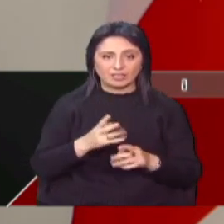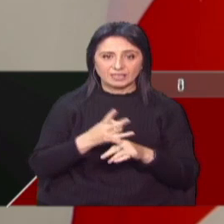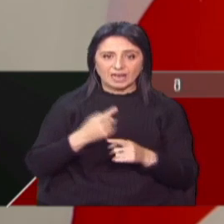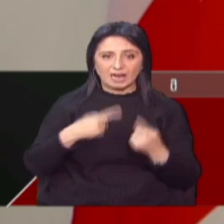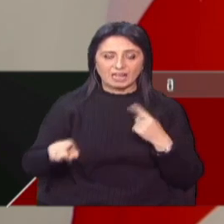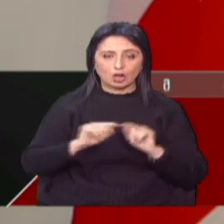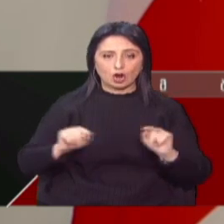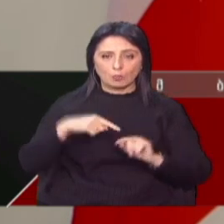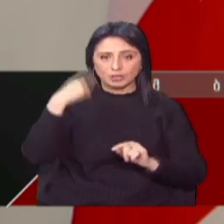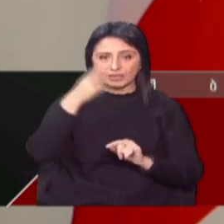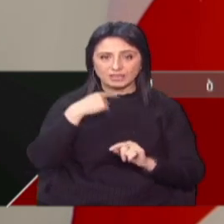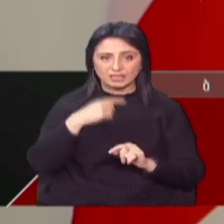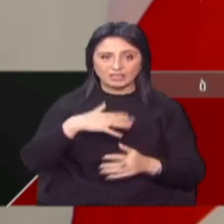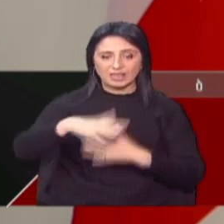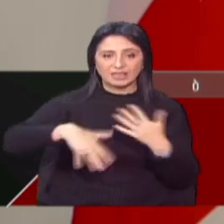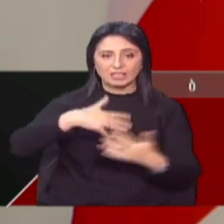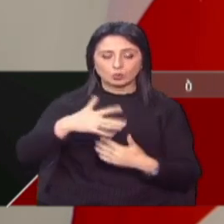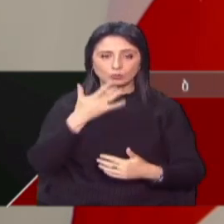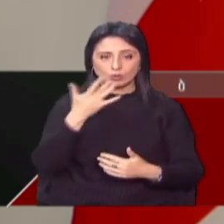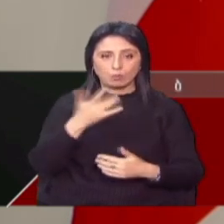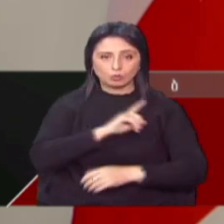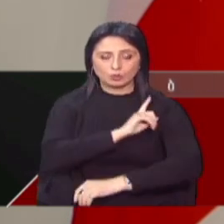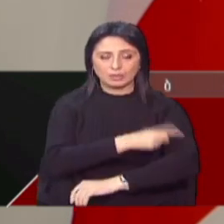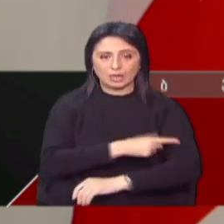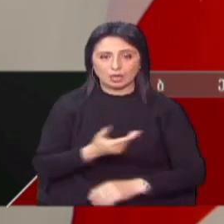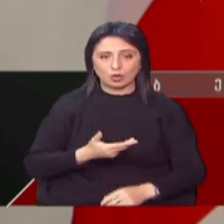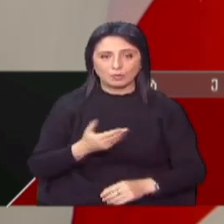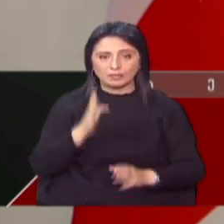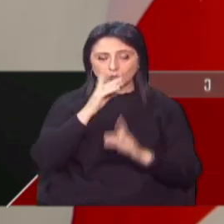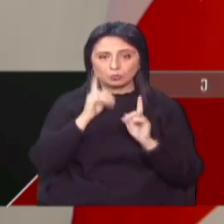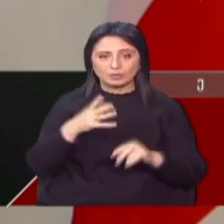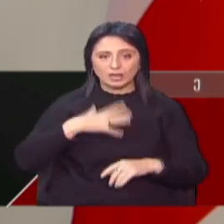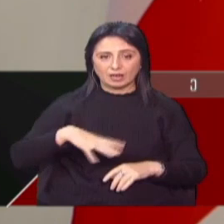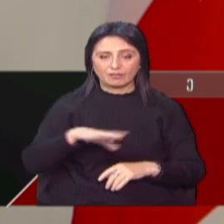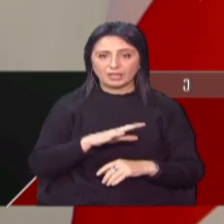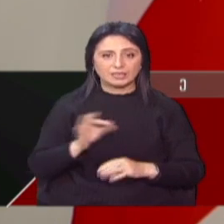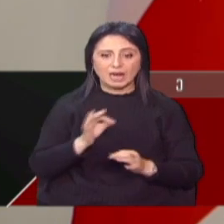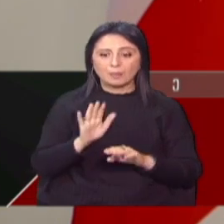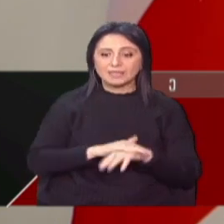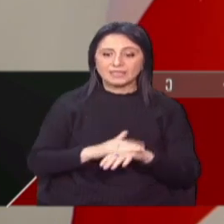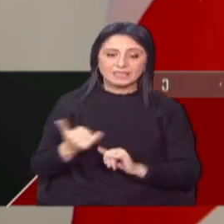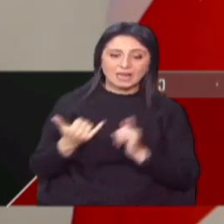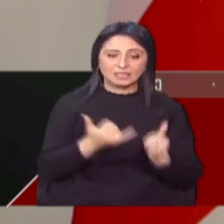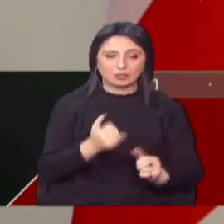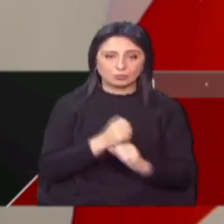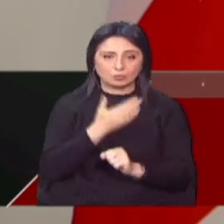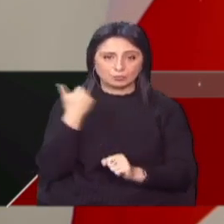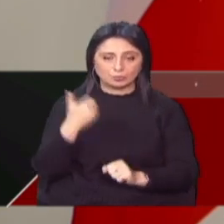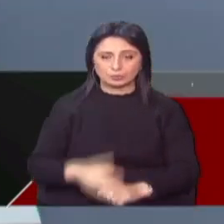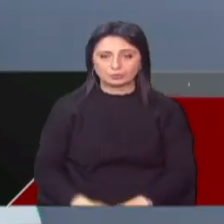რადიკალი ოპოზიციის სახით დესტრუქციული პოლიტიკური ძალა, რომელიც ბუნებრივია ქვეყნისთვის არაფერს სასიკეთოს არ გააკეთებს.